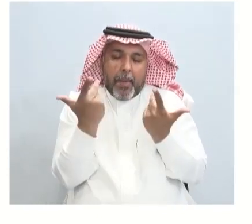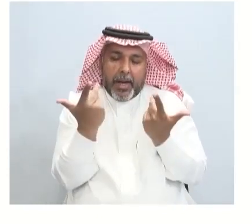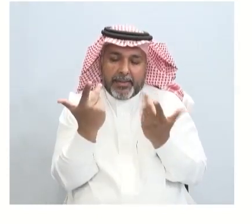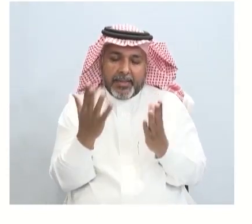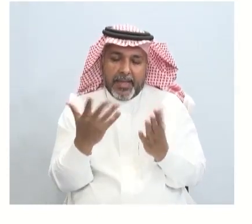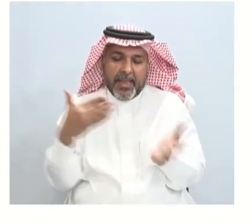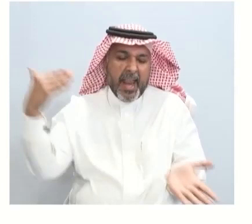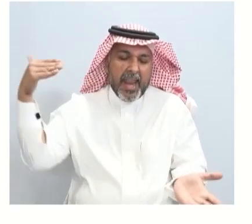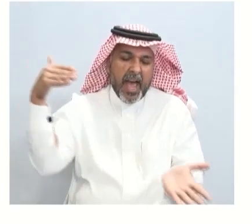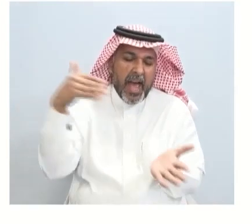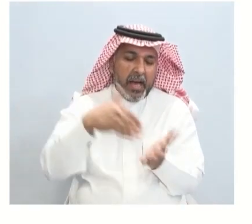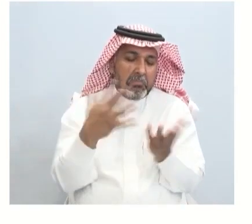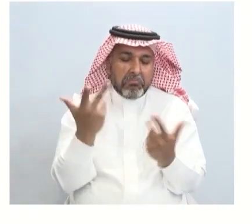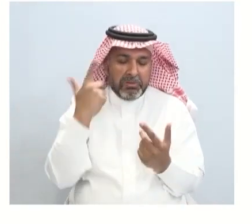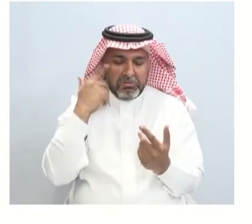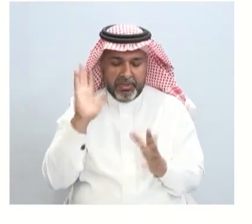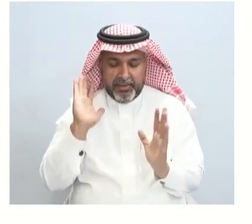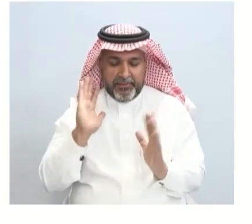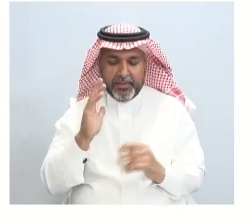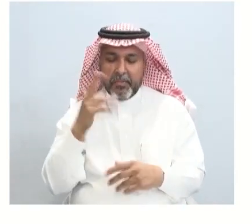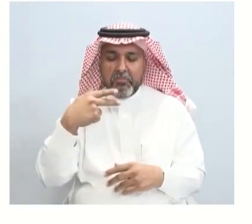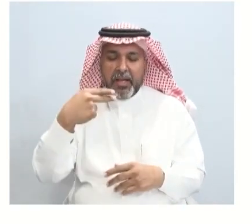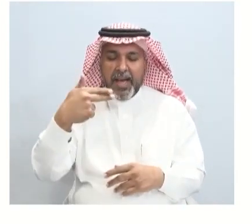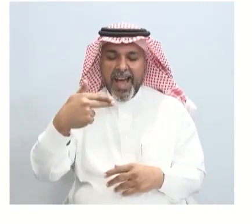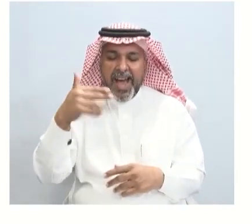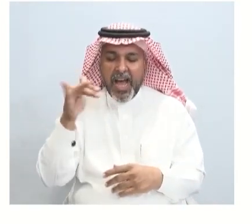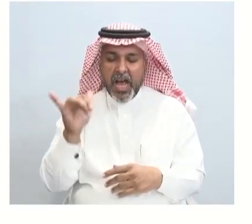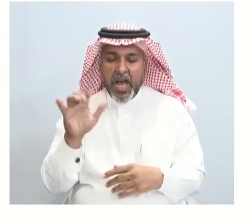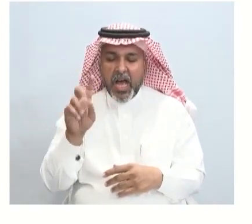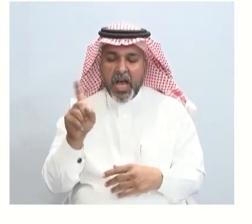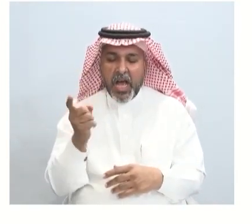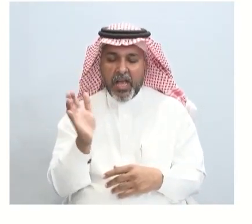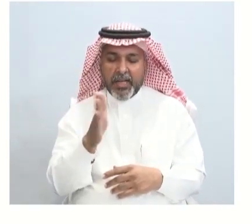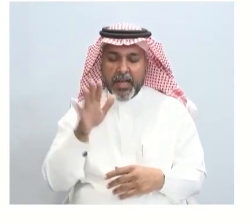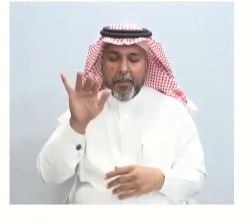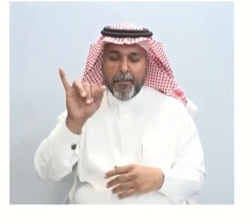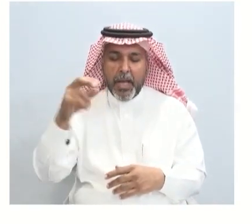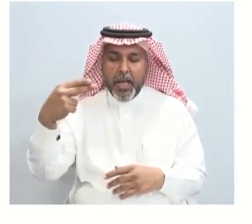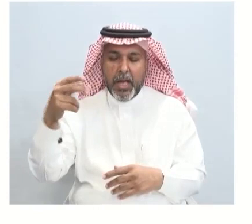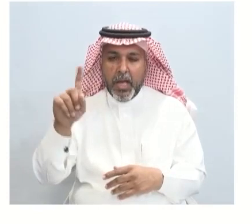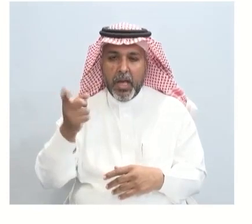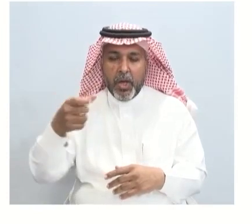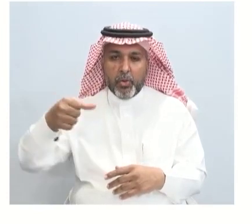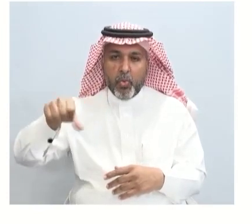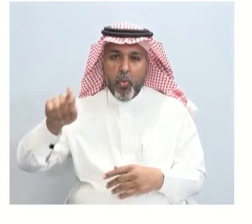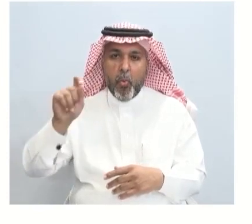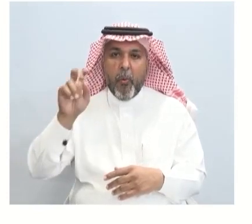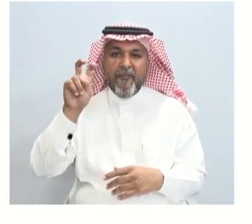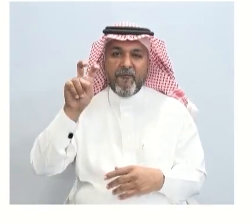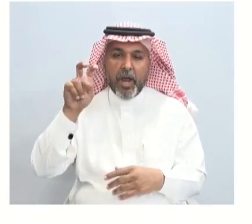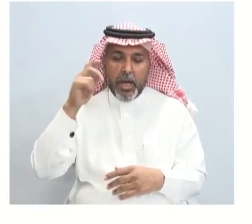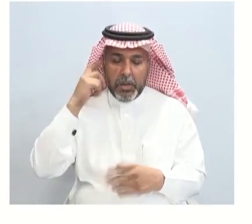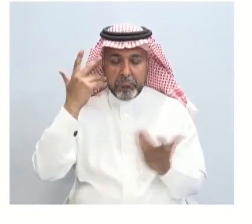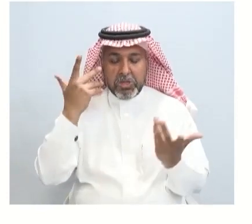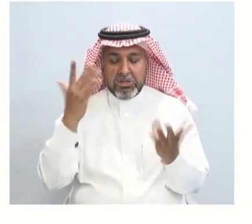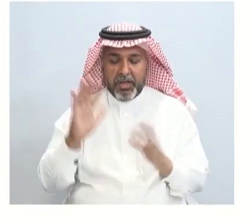كانت متذبذبه في نطاق معين اقدر احسبه بينما داله التان والكوت والسيك والكوس هذه تكون ممتده الى موجب